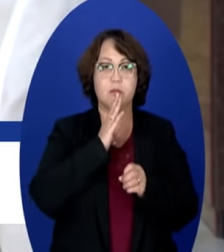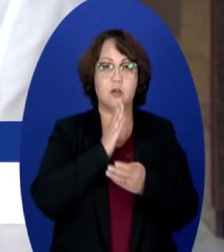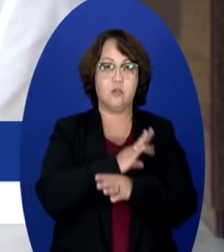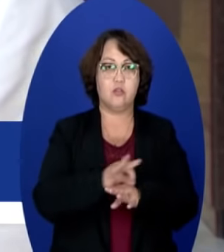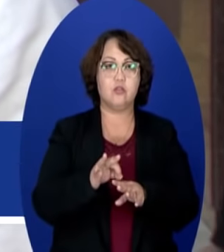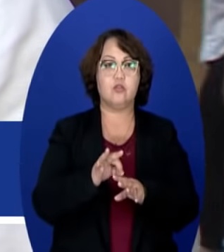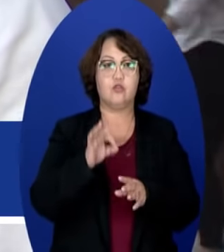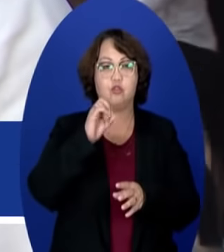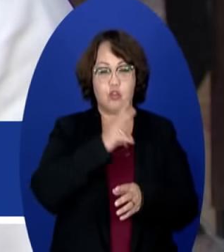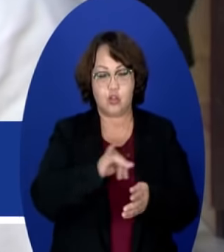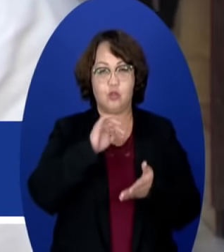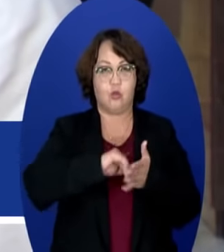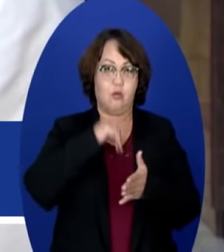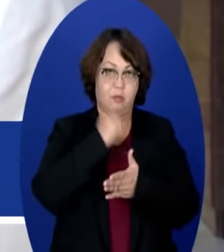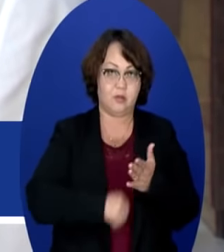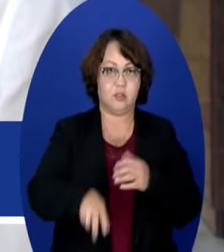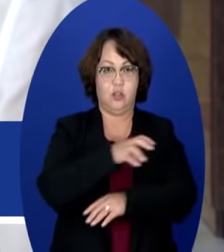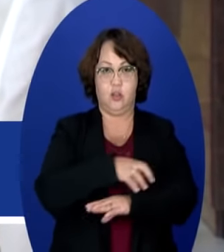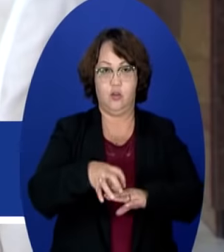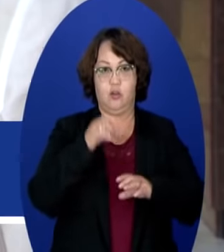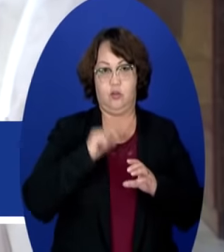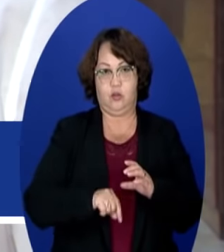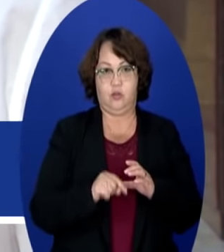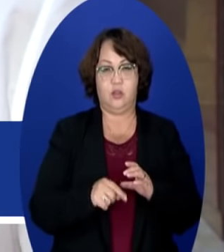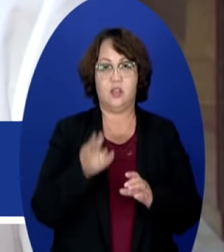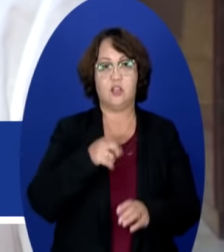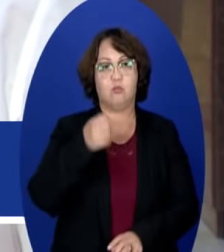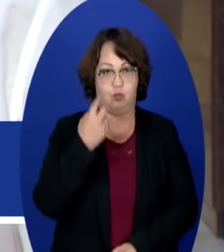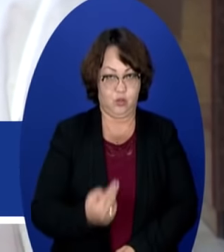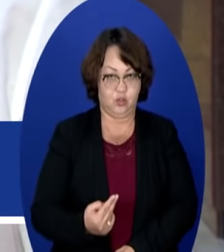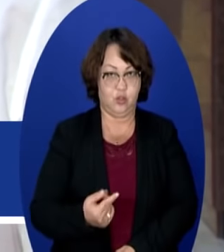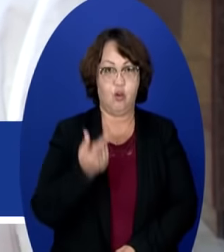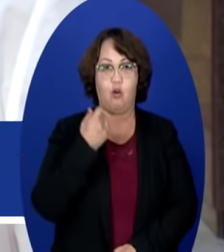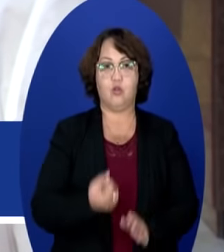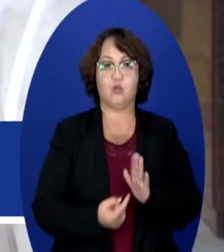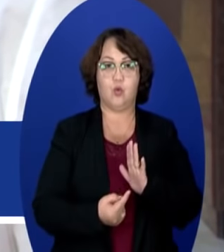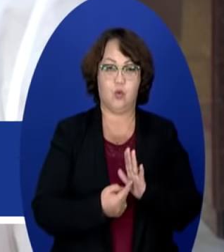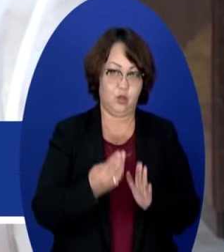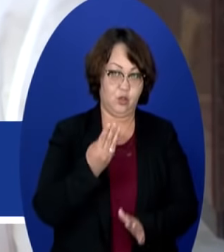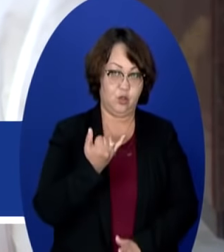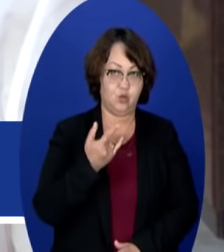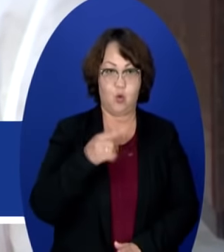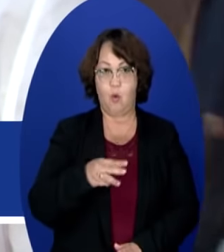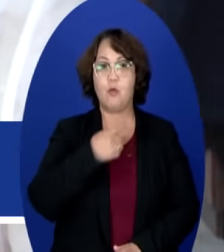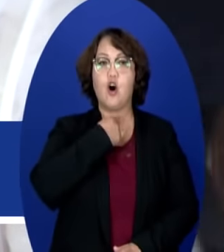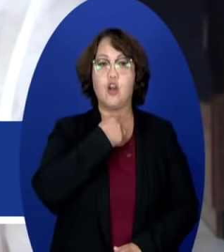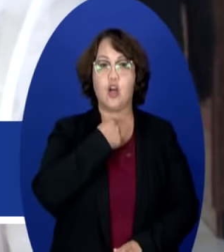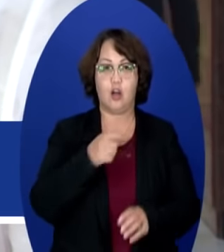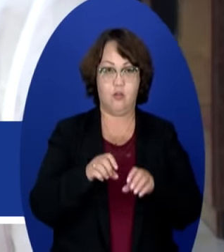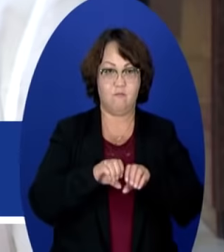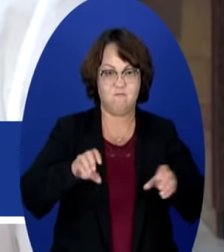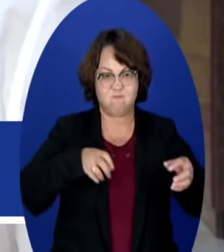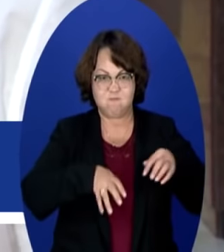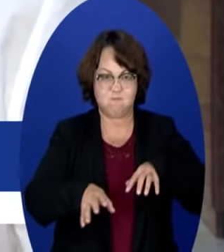ерөнхий төлөв баталсны хүрээнд гэр хороолд өөрөөр хэлбэл одоо дэд үтцийн гол одоо үндсэн шугамуд бий болно. Өөрөөр хэлбэл цэвэр бохирсан шугамуудыг